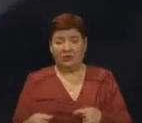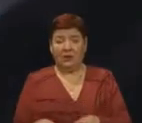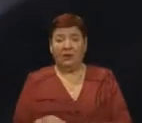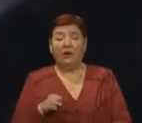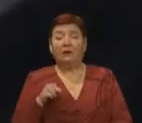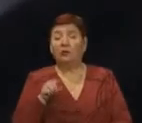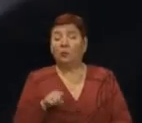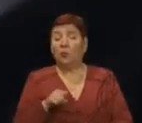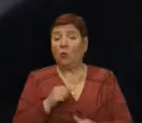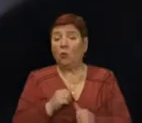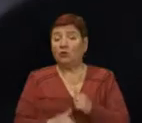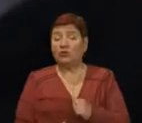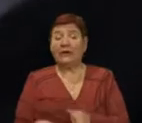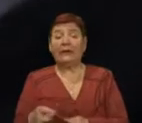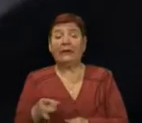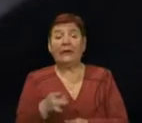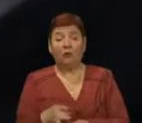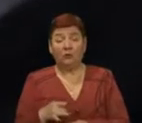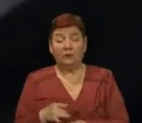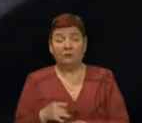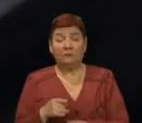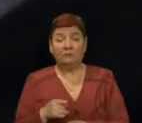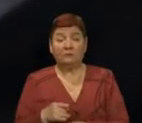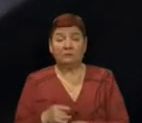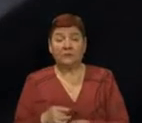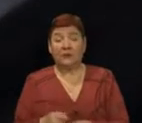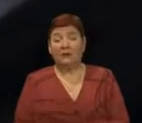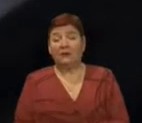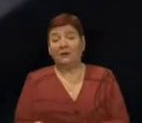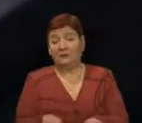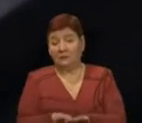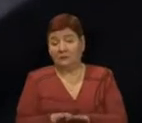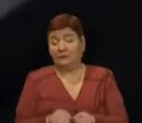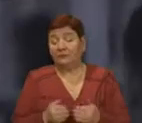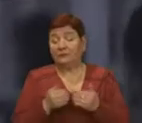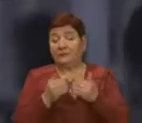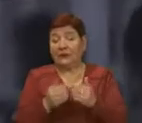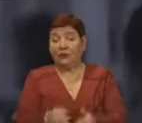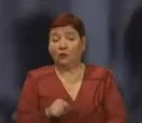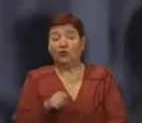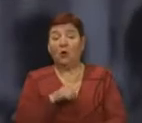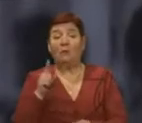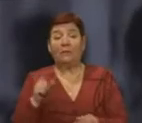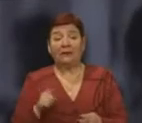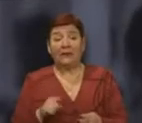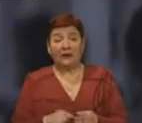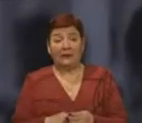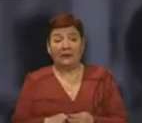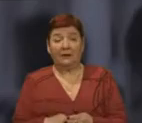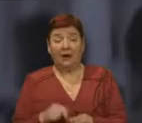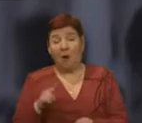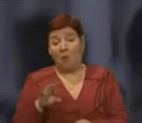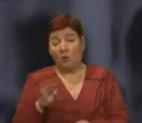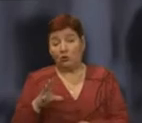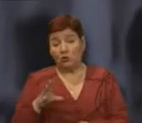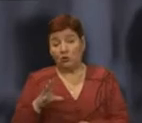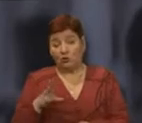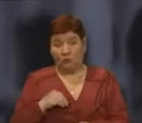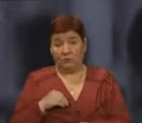Тому кожен регіон підходить, кожна муніципальна влада підходить до цього питання